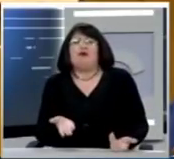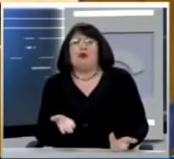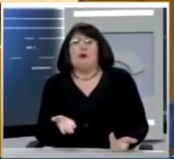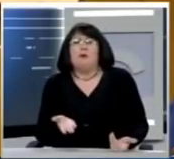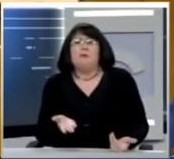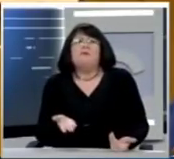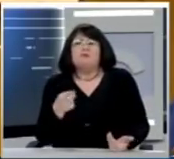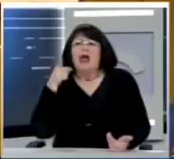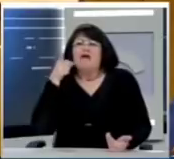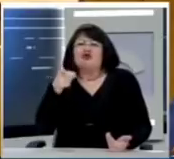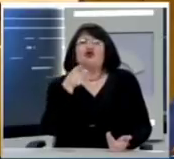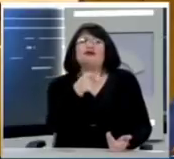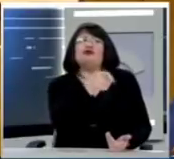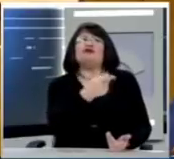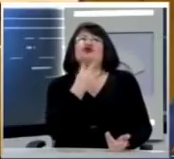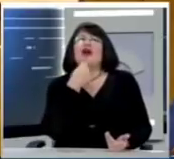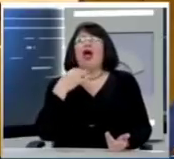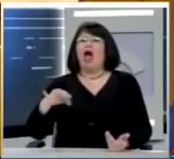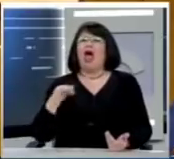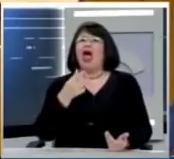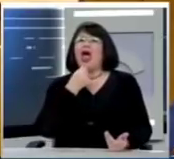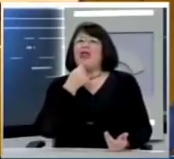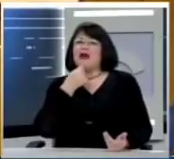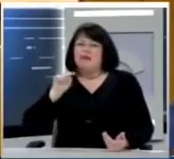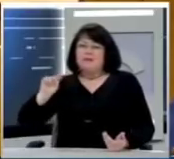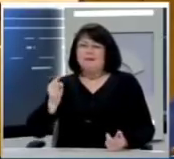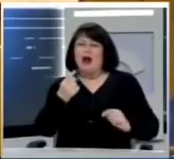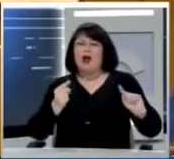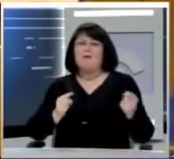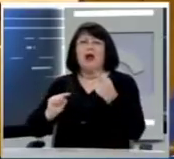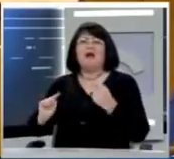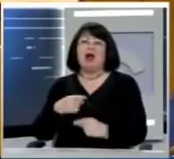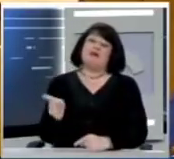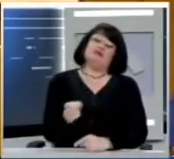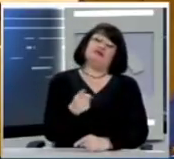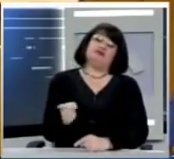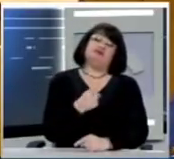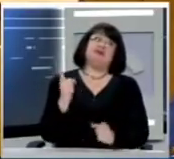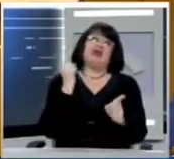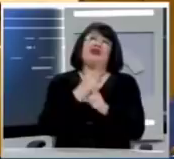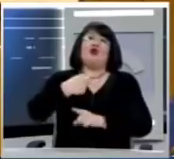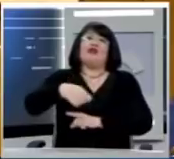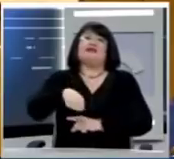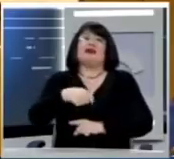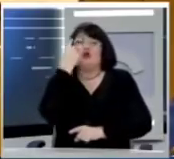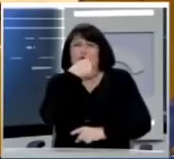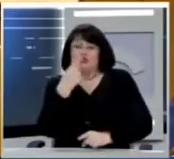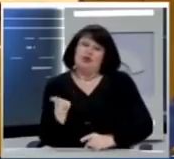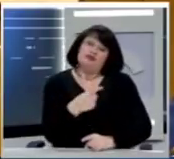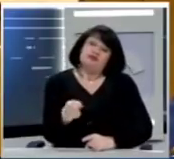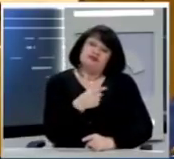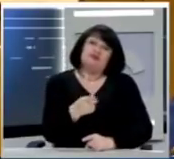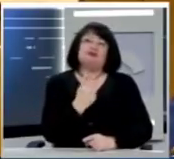θα εκτιμούσαμε ότι είναι οι πιο αδύναμοι και ευάλωτοι κρίκοι. Και θα τους οδηγούσαμε σε ειδικό δικαστήριο.